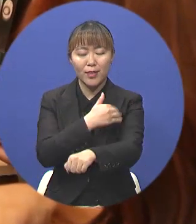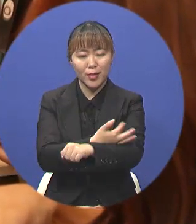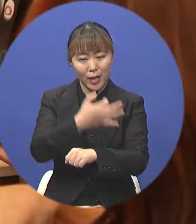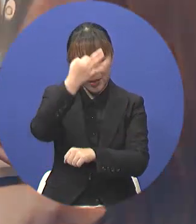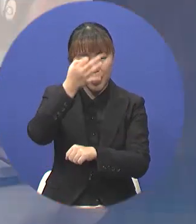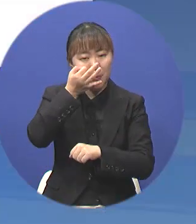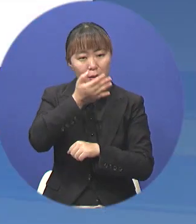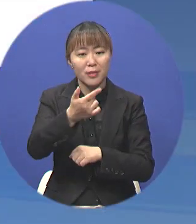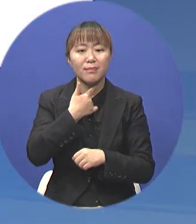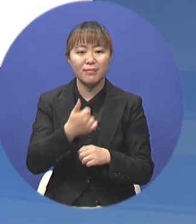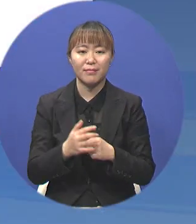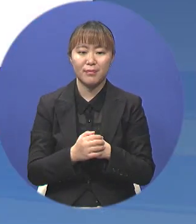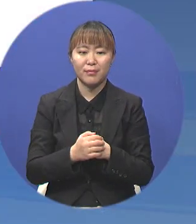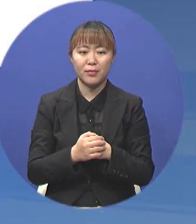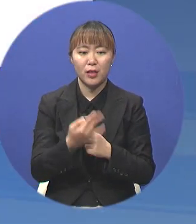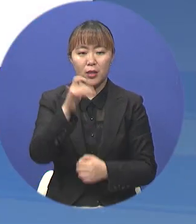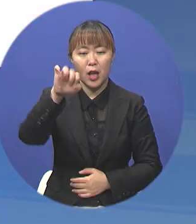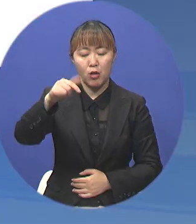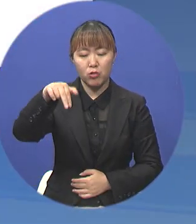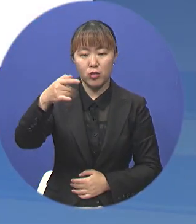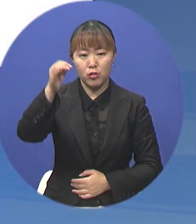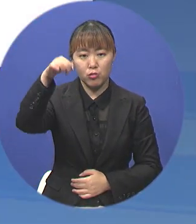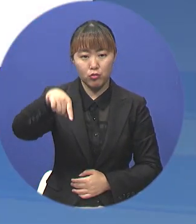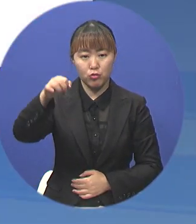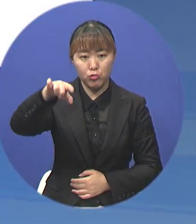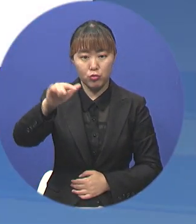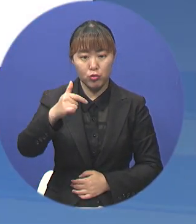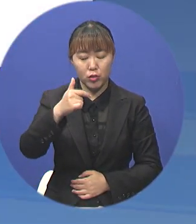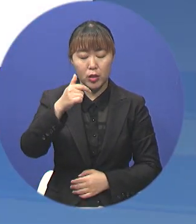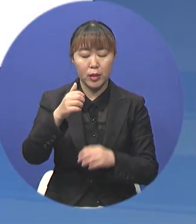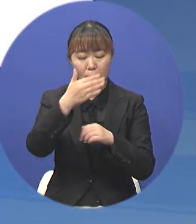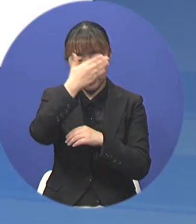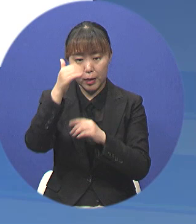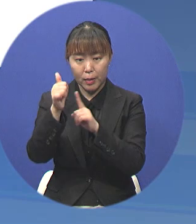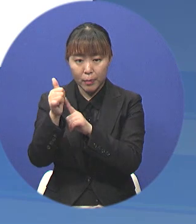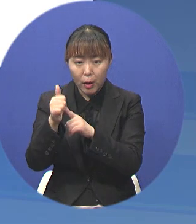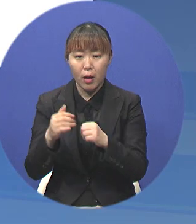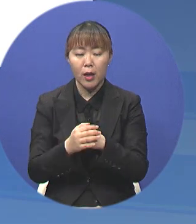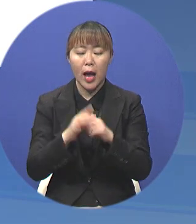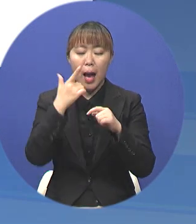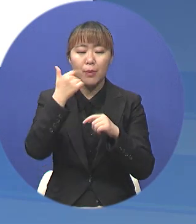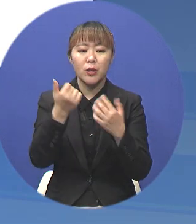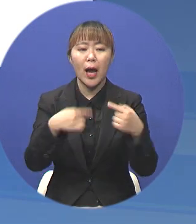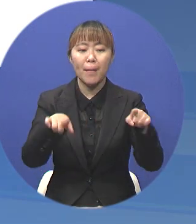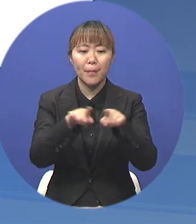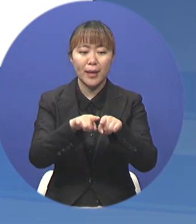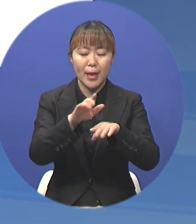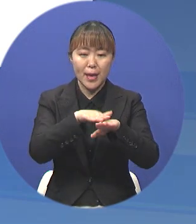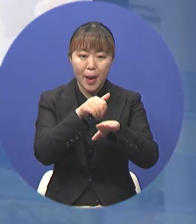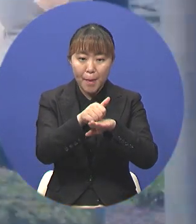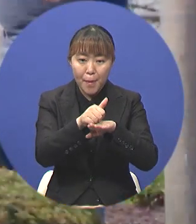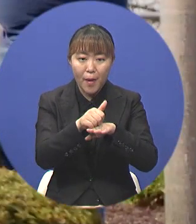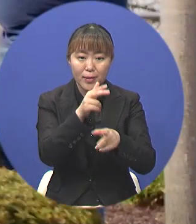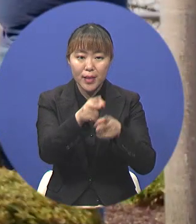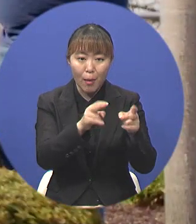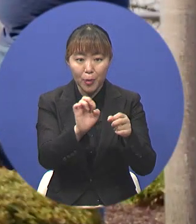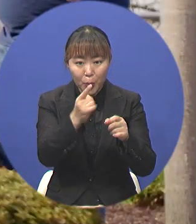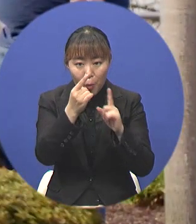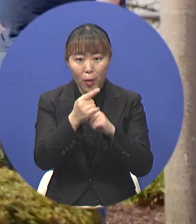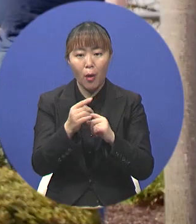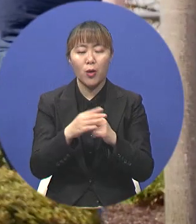선보였습니다. 다운 증후군을 앓고 있는 청년이 아버지와 함께 양말 사업을 시작해 100만 장자가